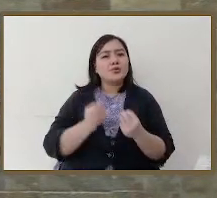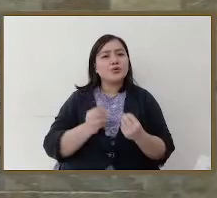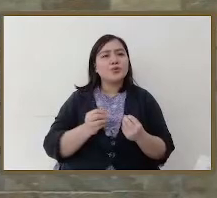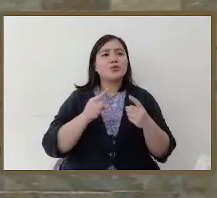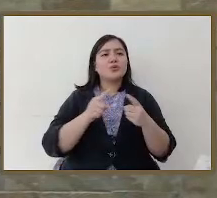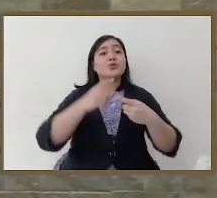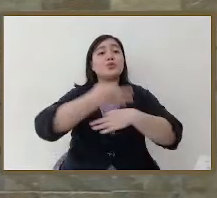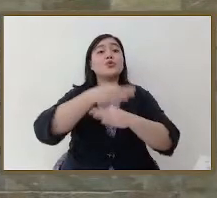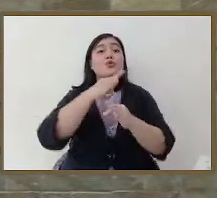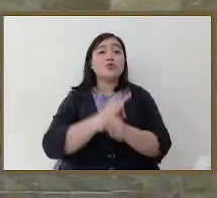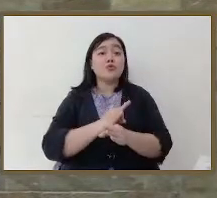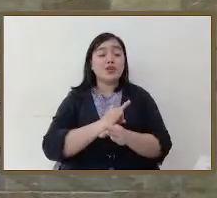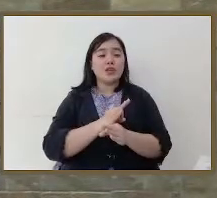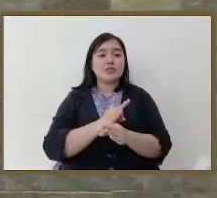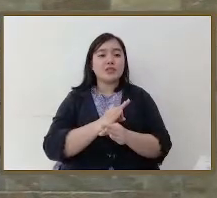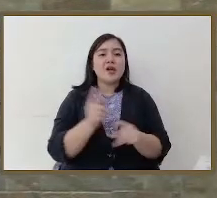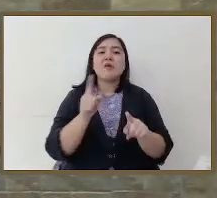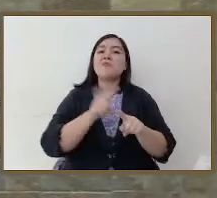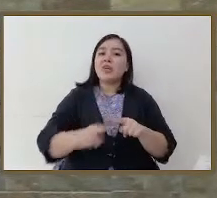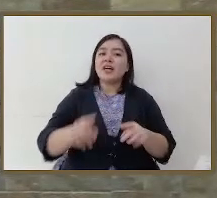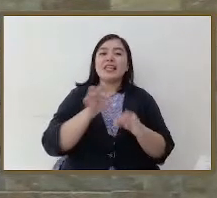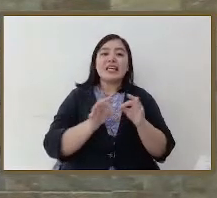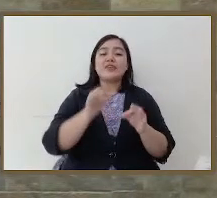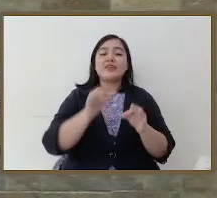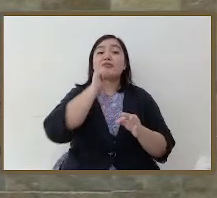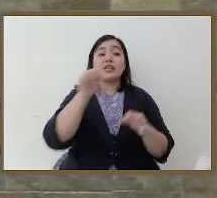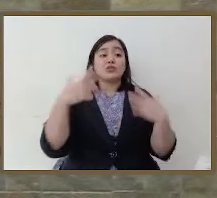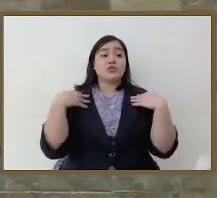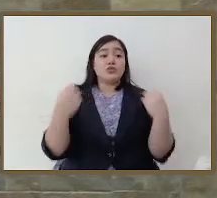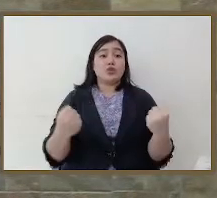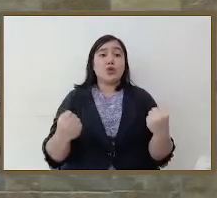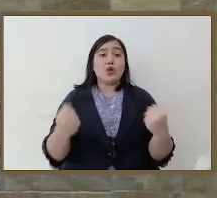kapatid, walang kwenta ang pag-repair mo ng wall at saka ng bubong.